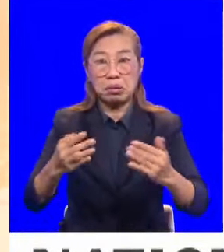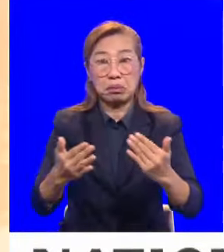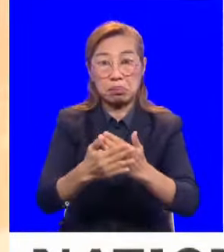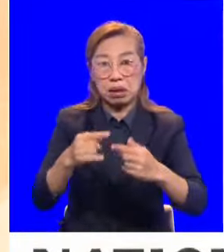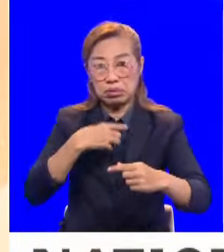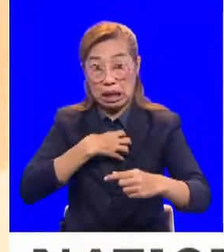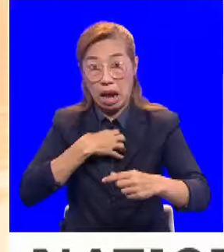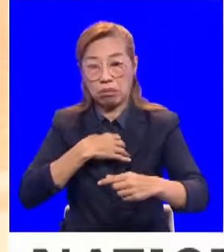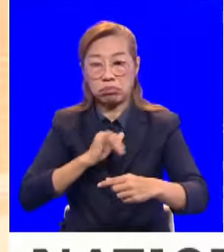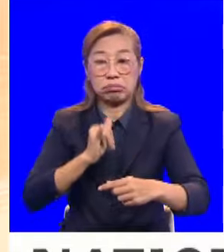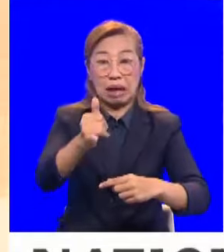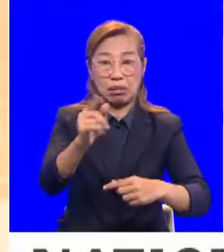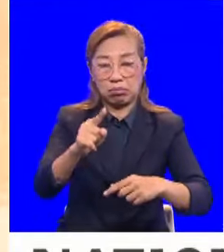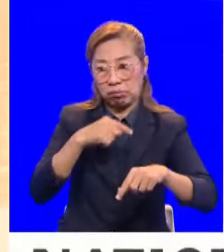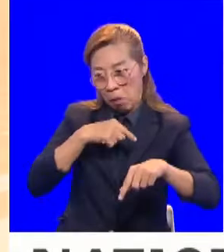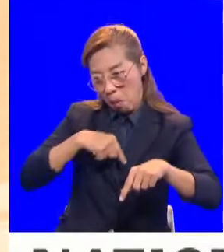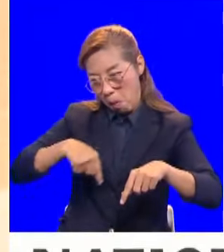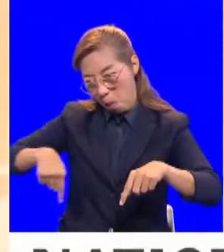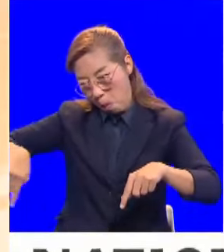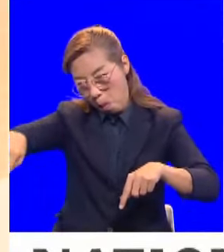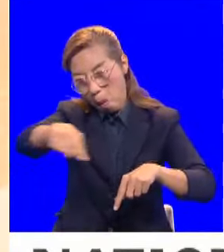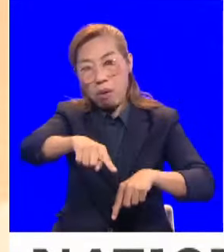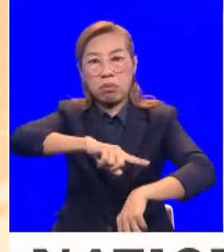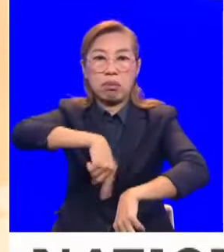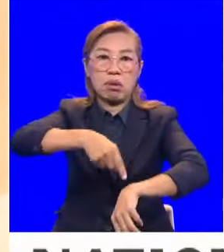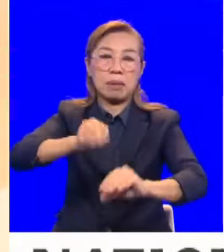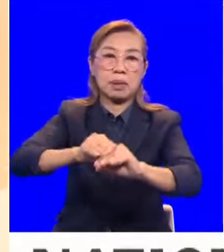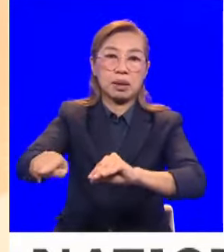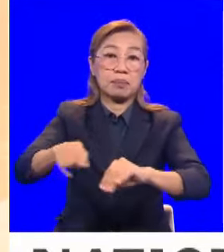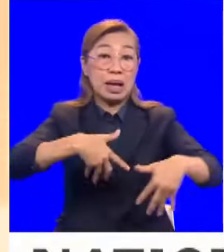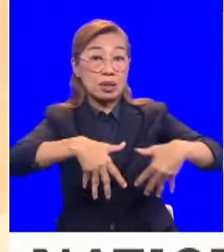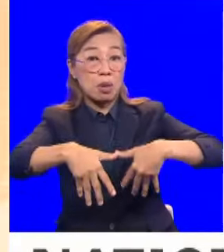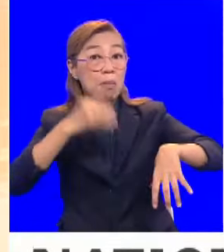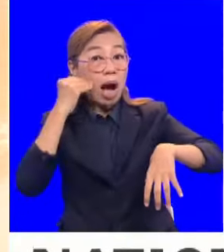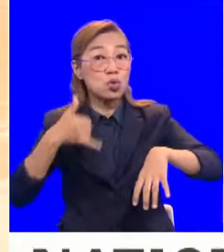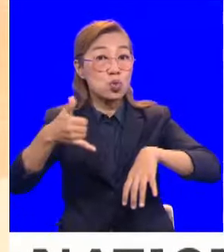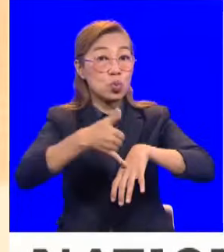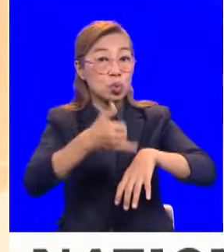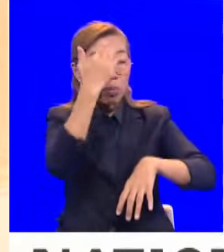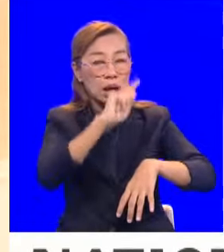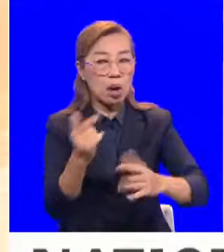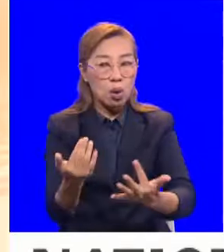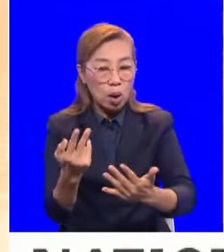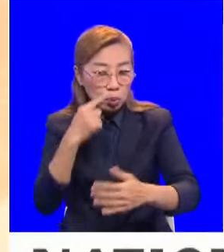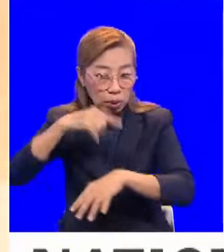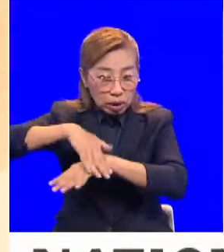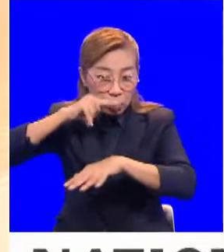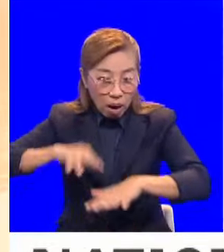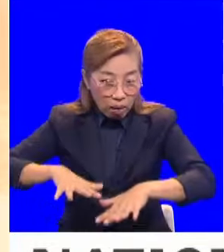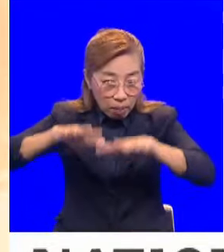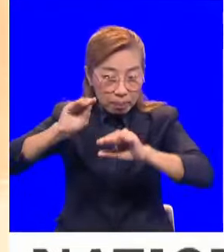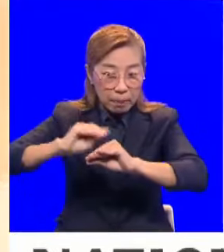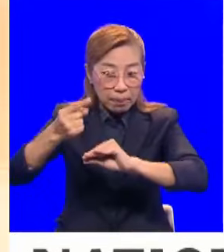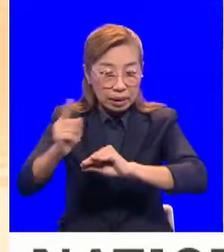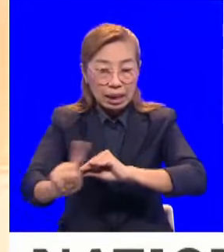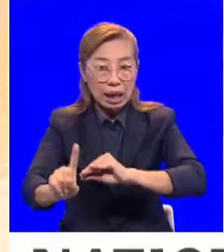แต่ชาวบ้านในพื้นที่ที่เขายังไม่อพยพออกไปเนี่ยเขาบอกว่าเดี๋ยวรอประเมินสถานการณ์ในช่วงเย็นอีกครั้งนึงนะคะว่าระดับน้ำจะเพิ่มสูงขึ้นไหมแต่ย้ำนะคะว่